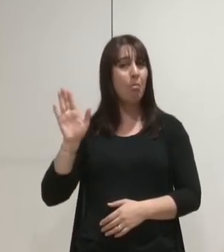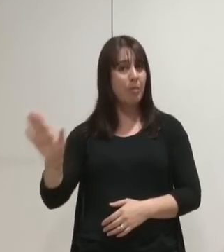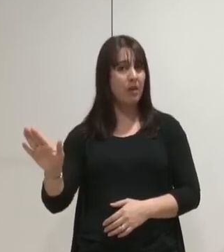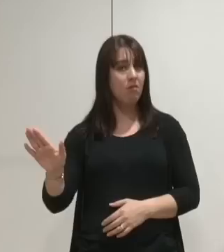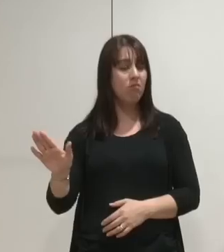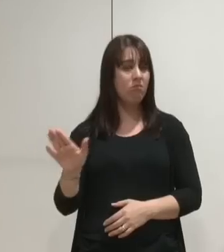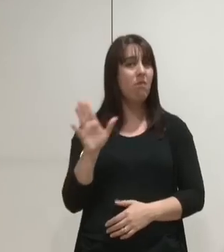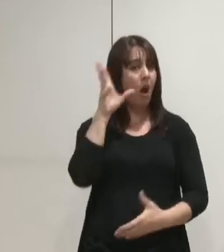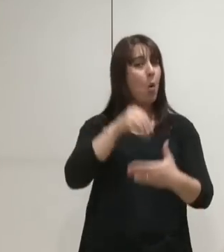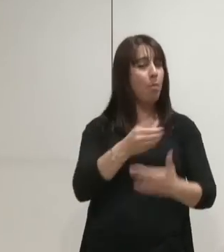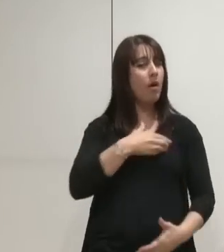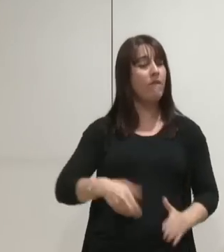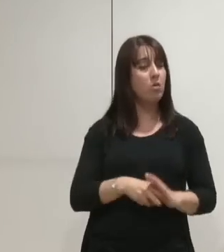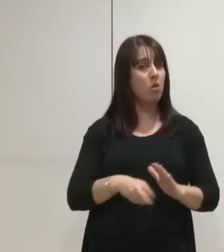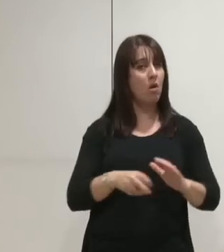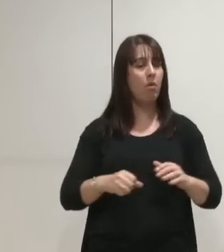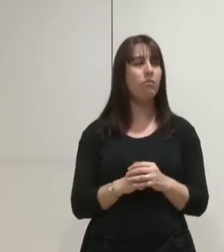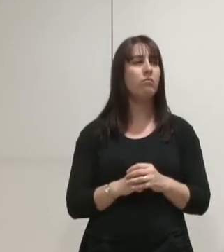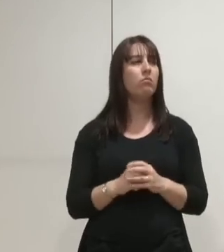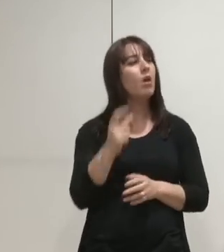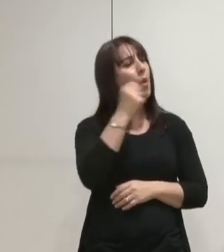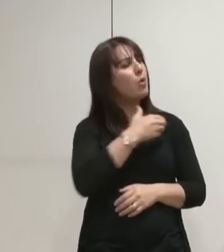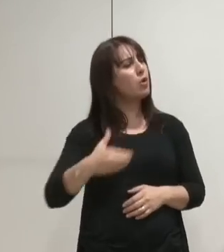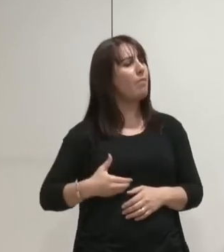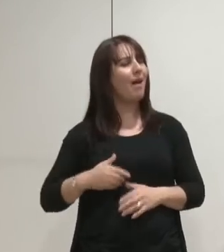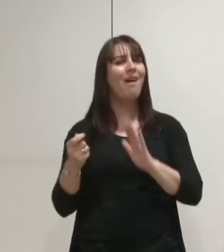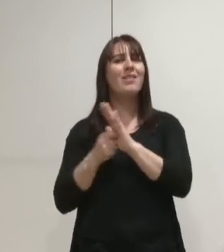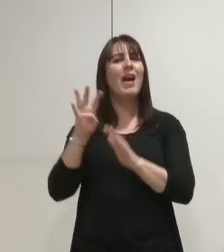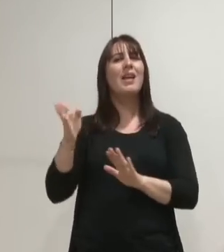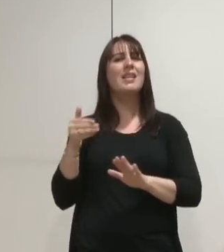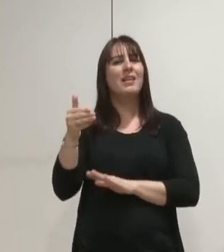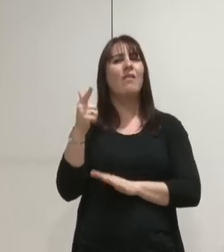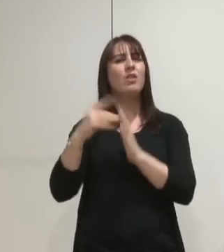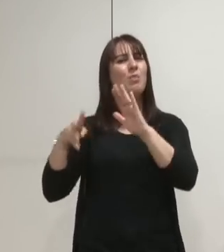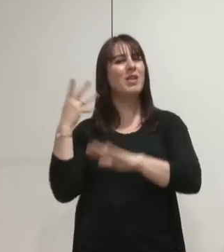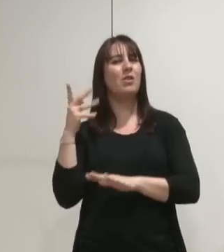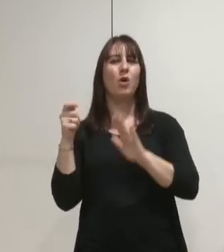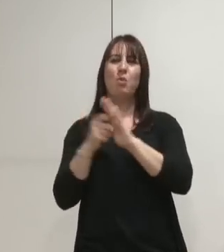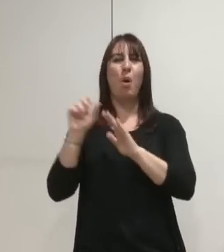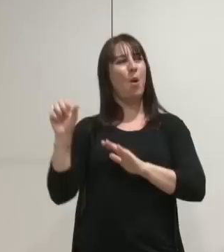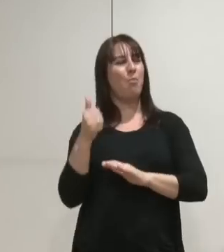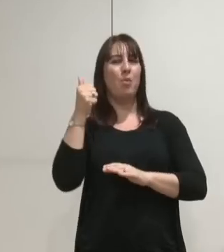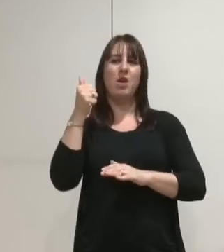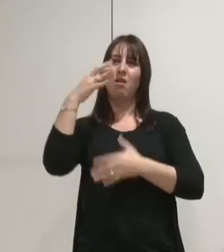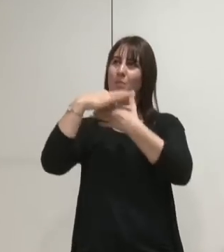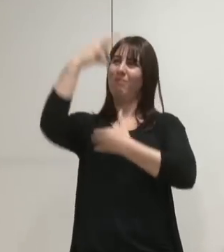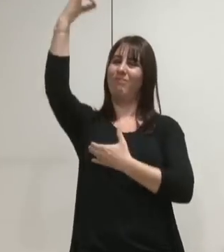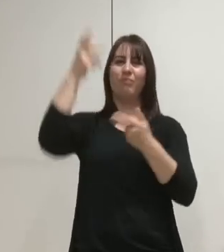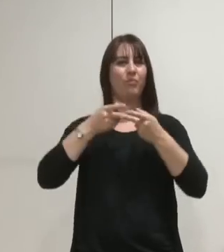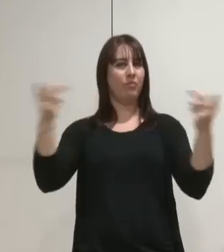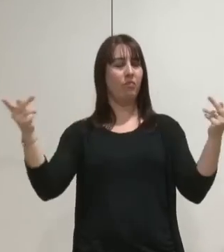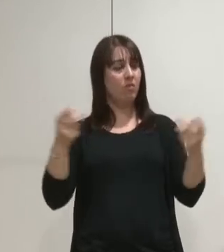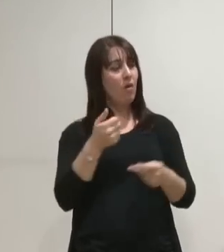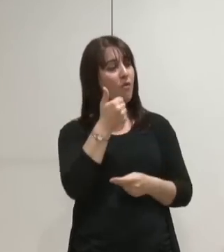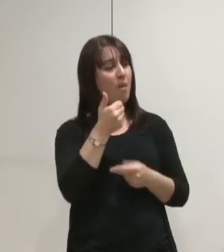de grenomble Monsieur le Maire lors de votre discours d'investiture du 4 avril 2014 vous déclariez deux choses